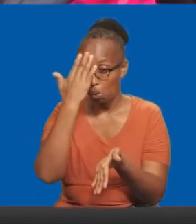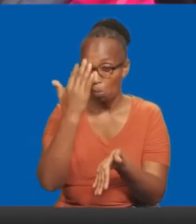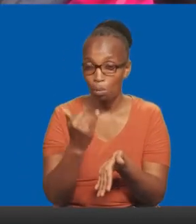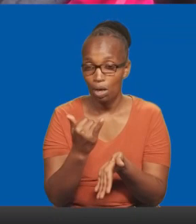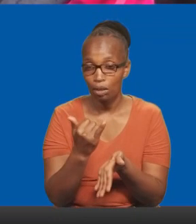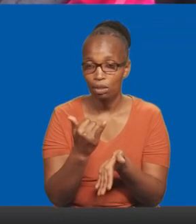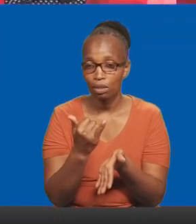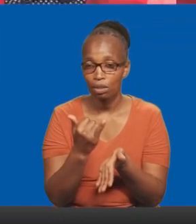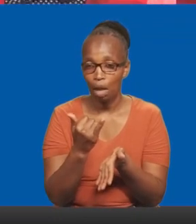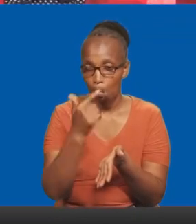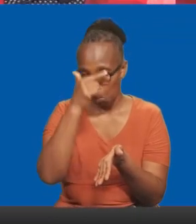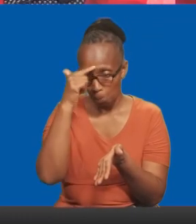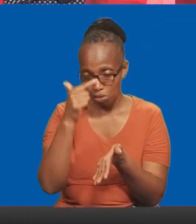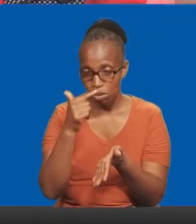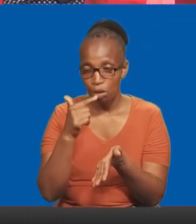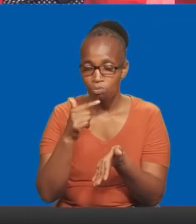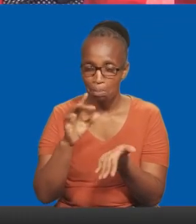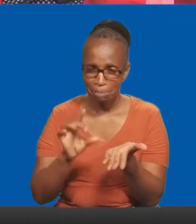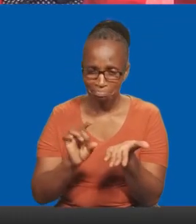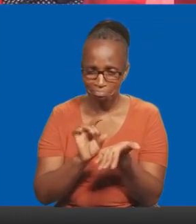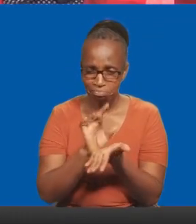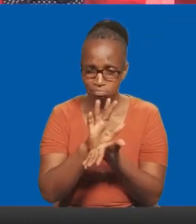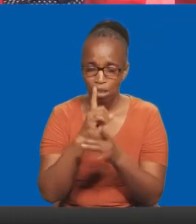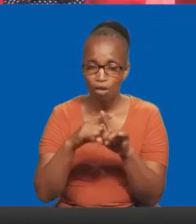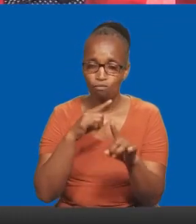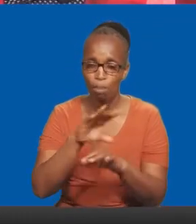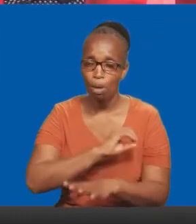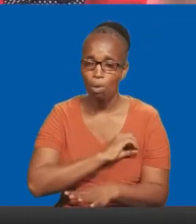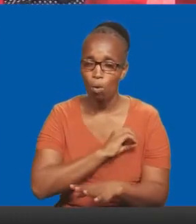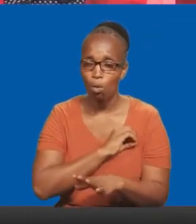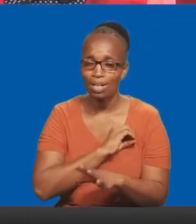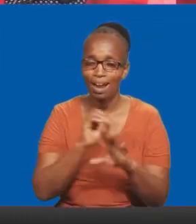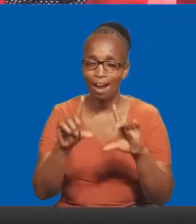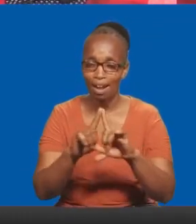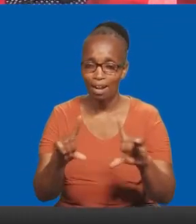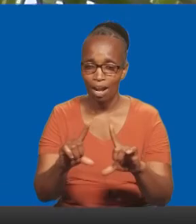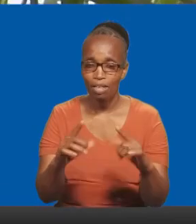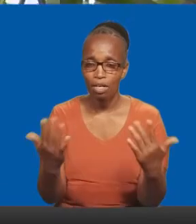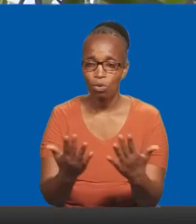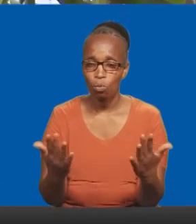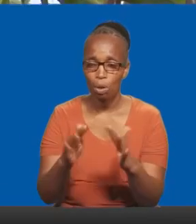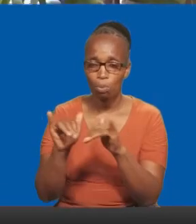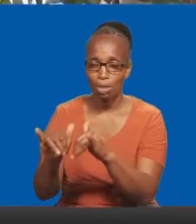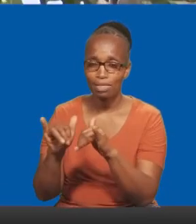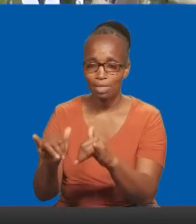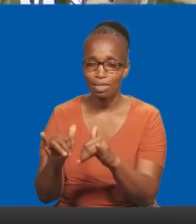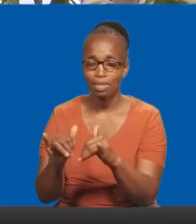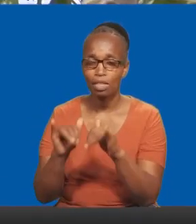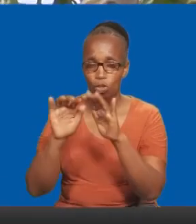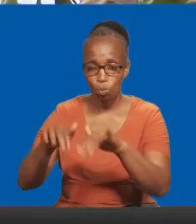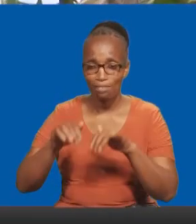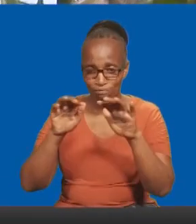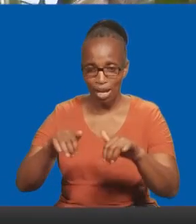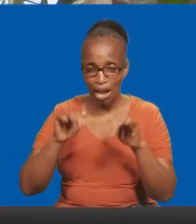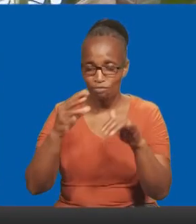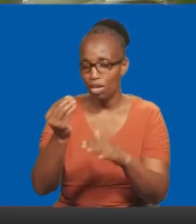yetu ambaye tulika tuna Isi tulika tunala vakula imea huko